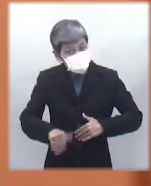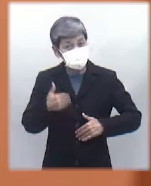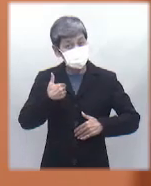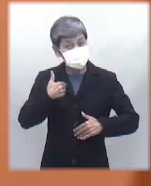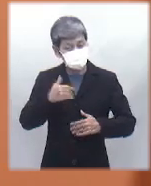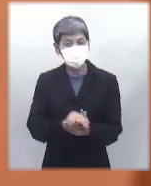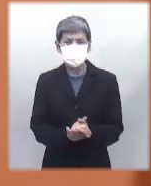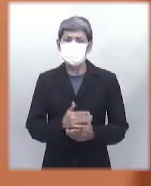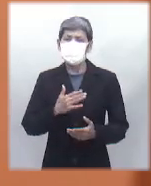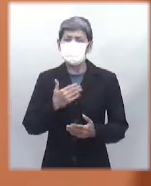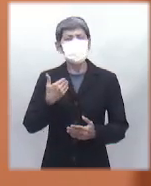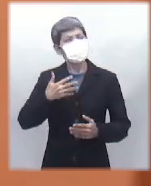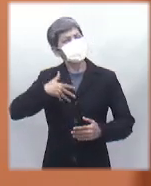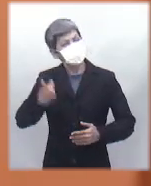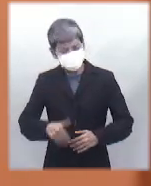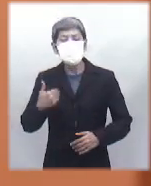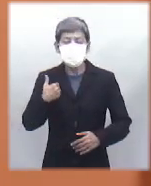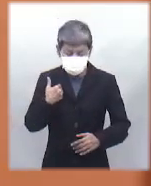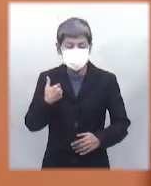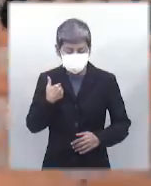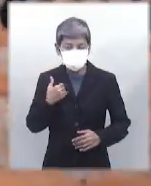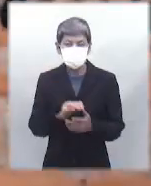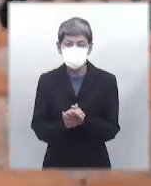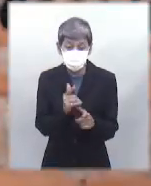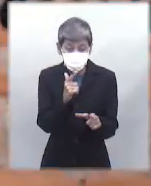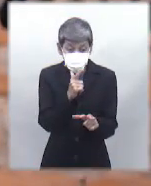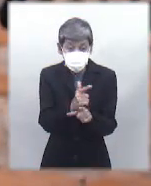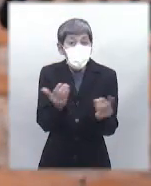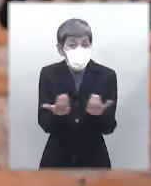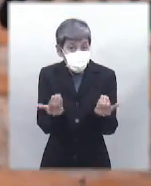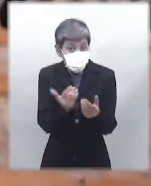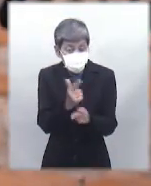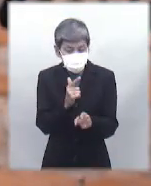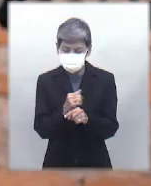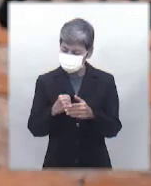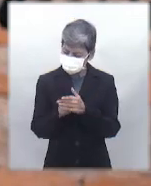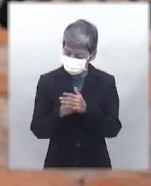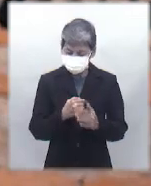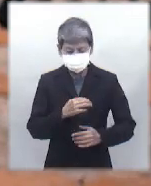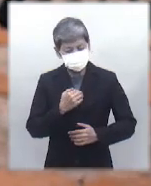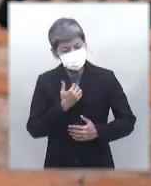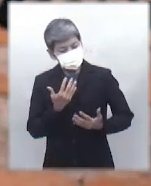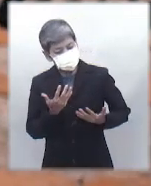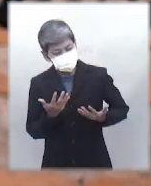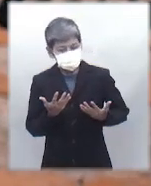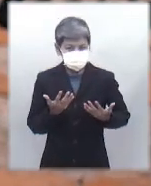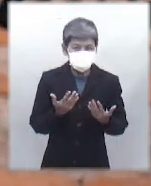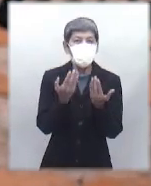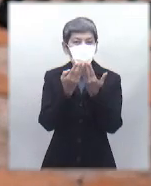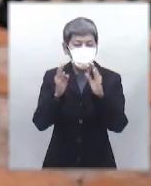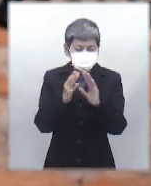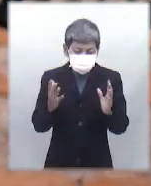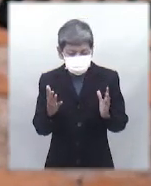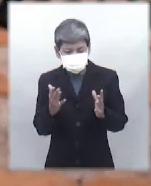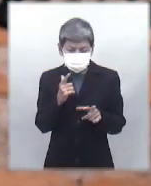ก็ถามว่ามีท้อไหมมีเพราะว่าการเลี้ยงลูกแบบเนี้ยเป็นการต่อสู้สภาวะจิตใจของทั้ง